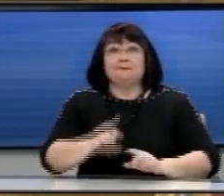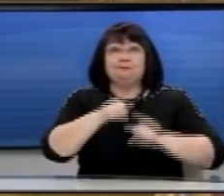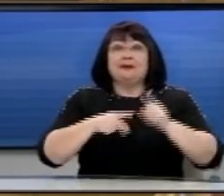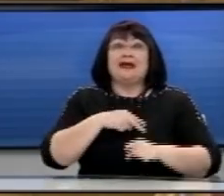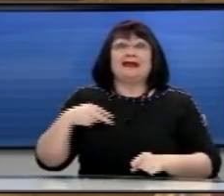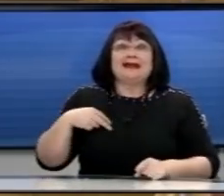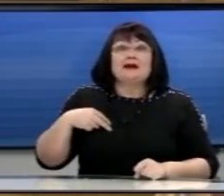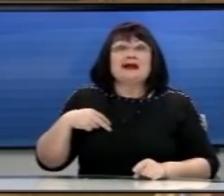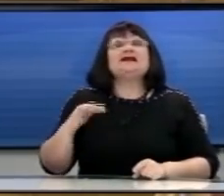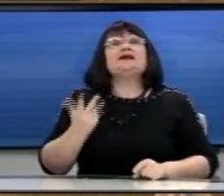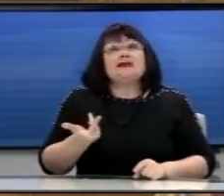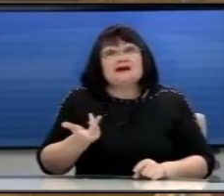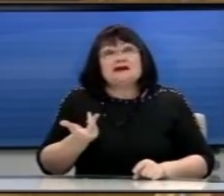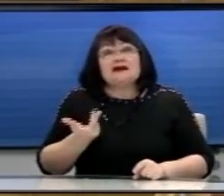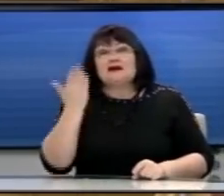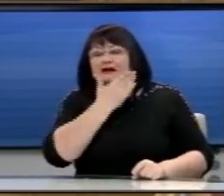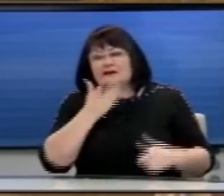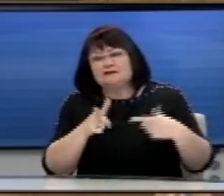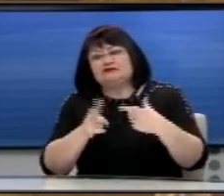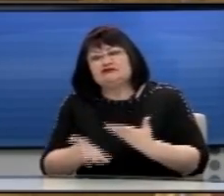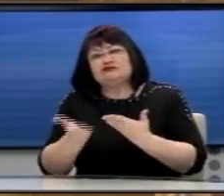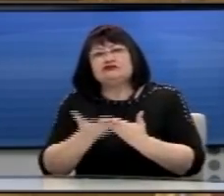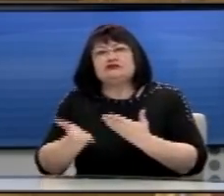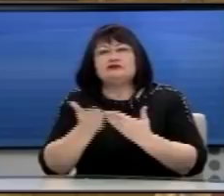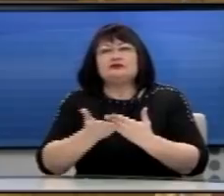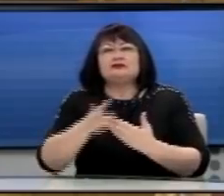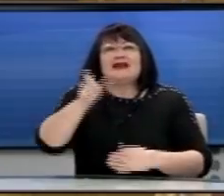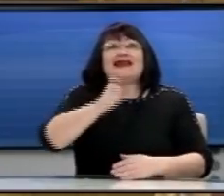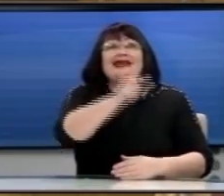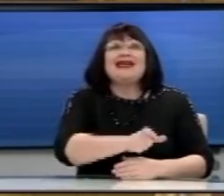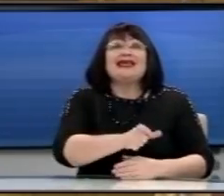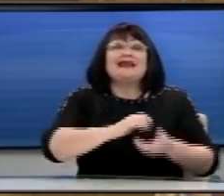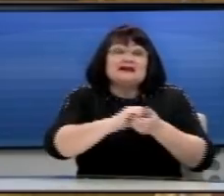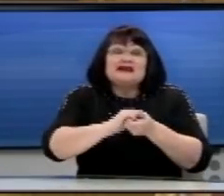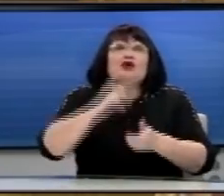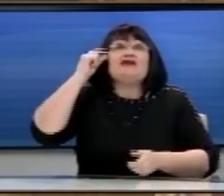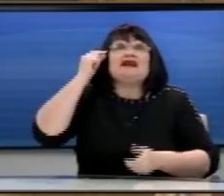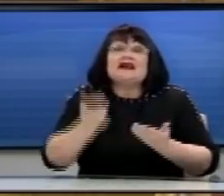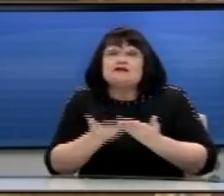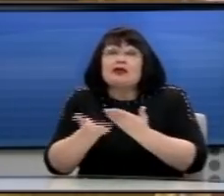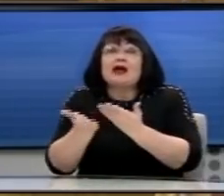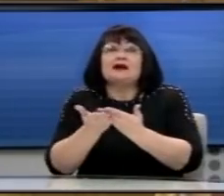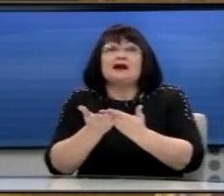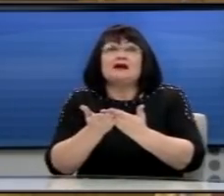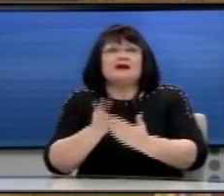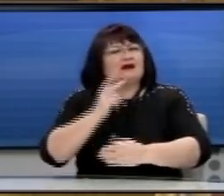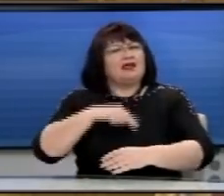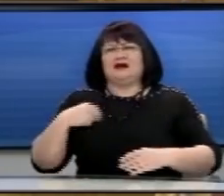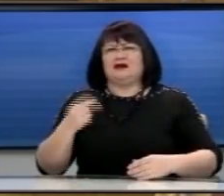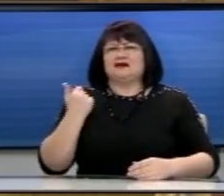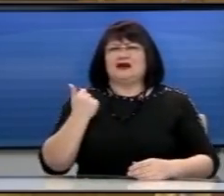τους, είναι τα ενισχυτικά μαθήματα που οργανώνουν οι ίδιοι οι φοιτητικοί σύλλογοι, αυτοί που εσείς